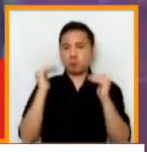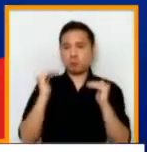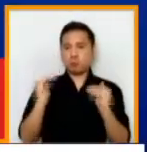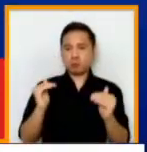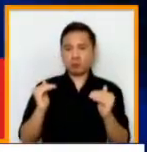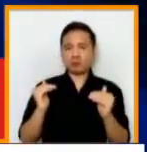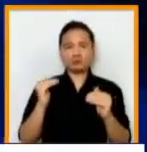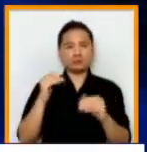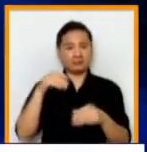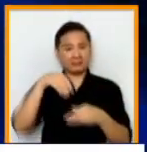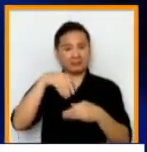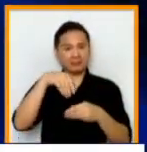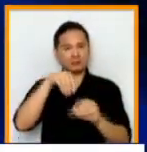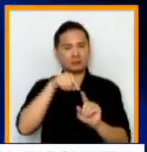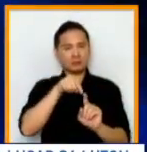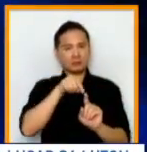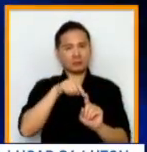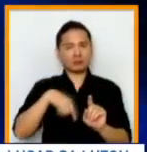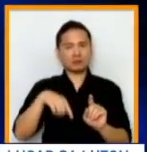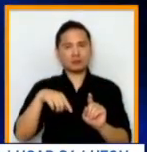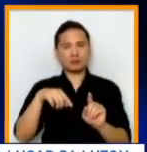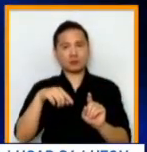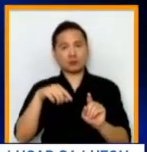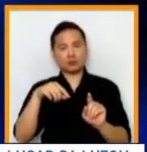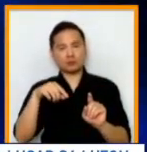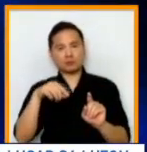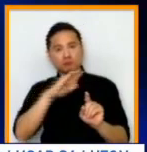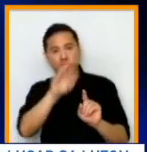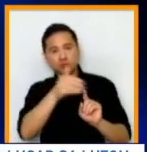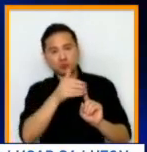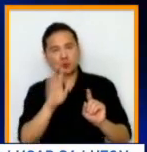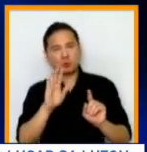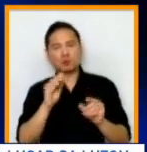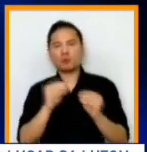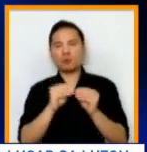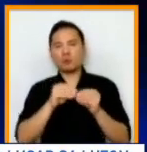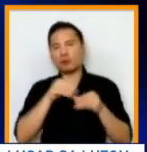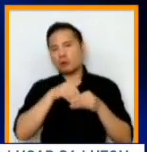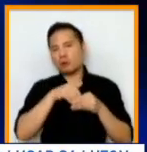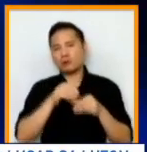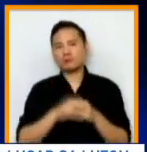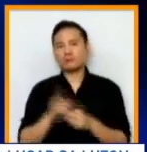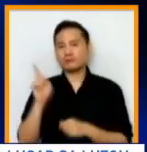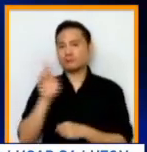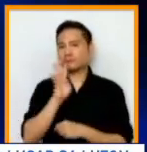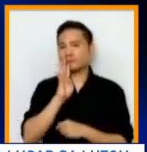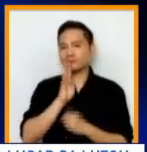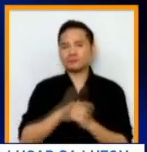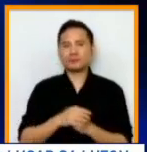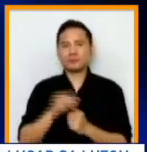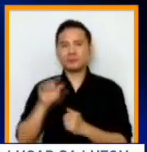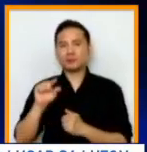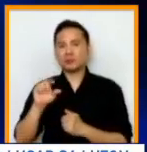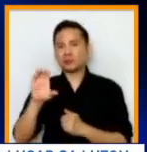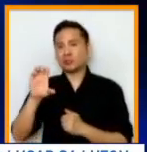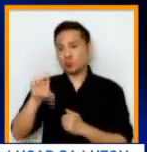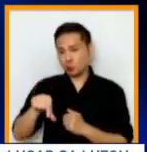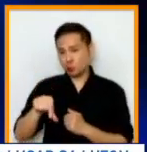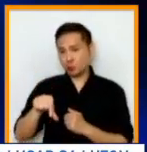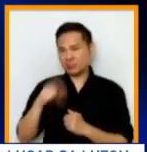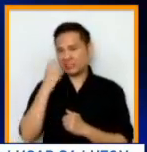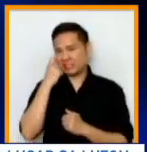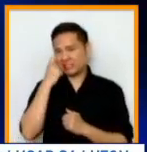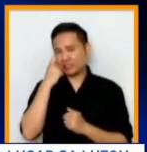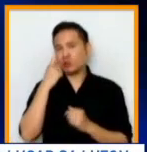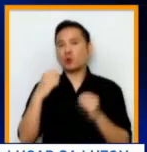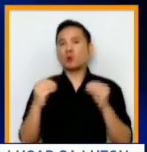classification. Technically right now, we're still under GCQ with heightened restrictions. And dun sa last announcement kasi that